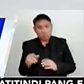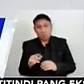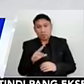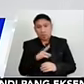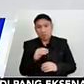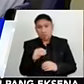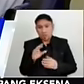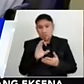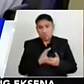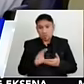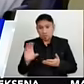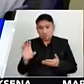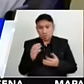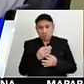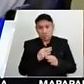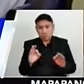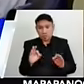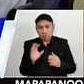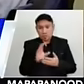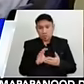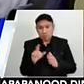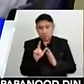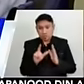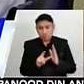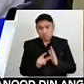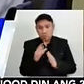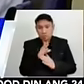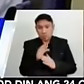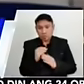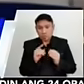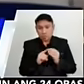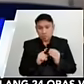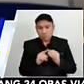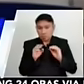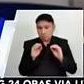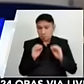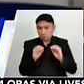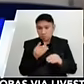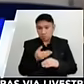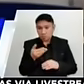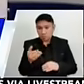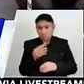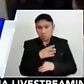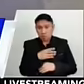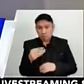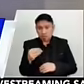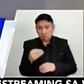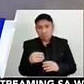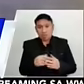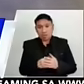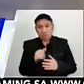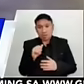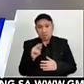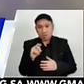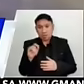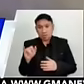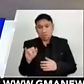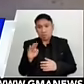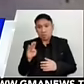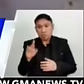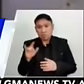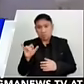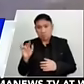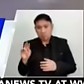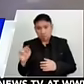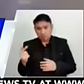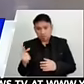Free College Law, at ang Kabalikat sa Pagtuturo o Teaching Supplies Act at ang Anti-Bullying Act. Ayon mismo sa Pangulo, nahirapan